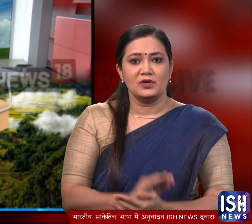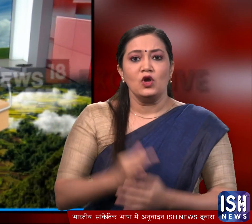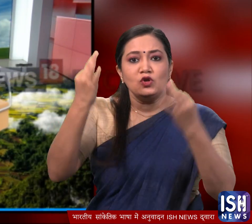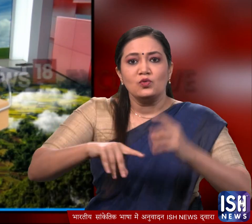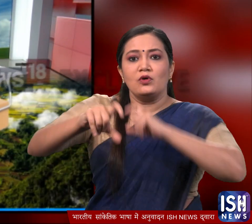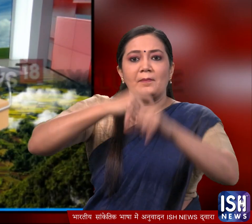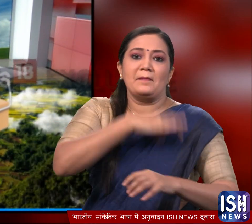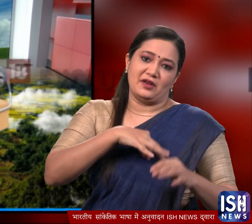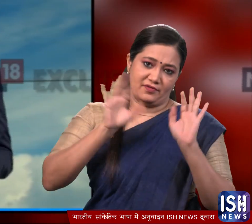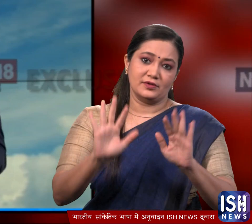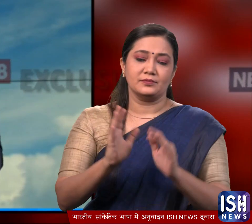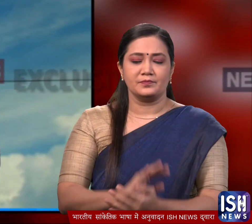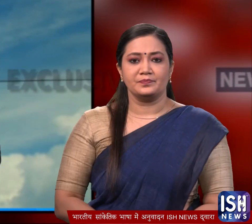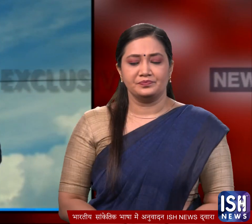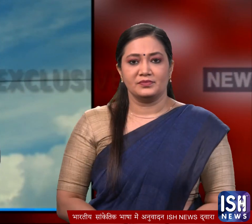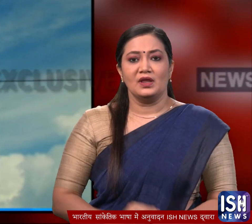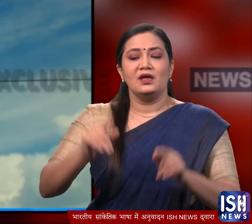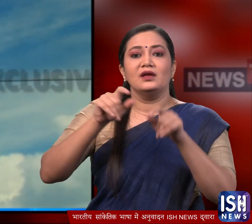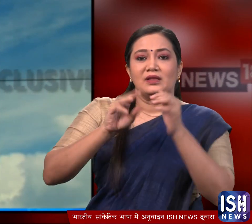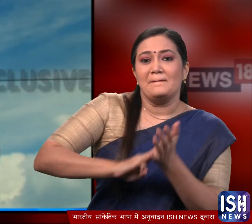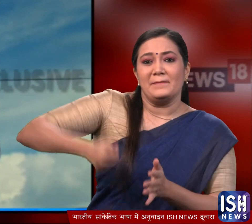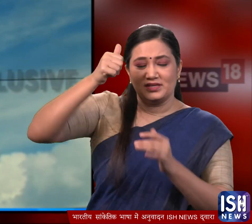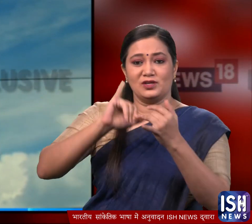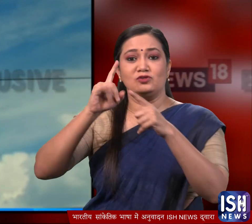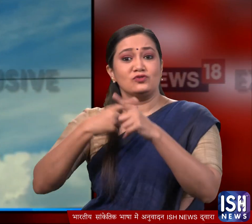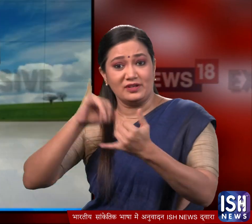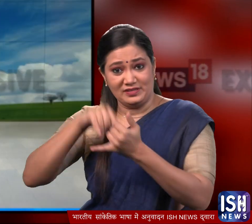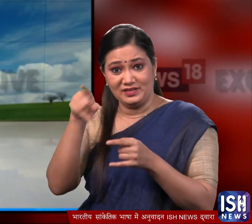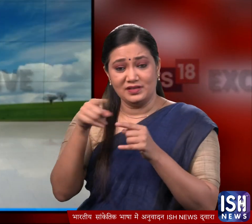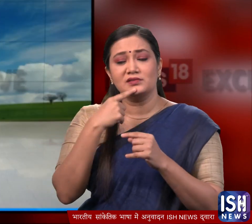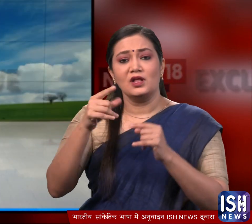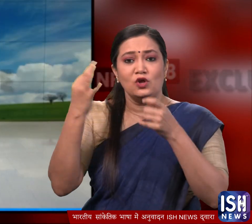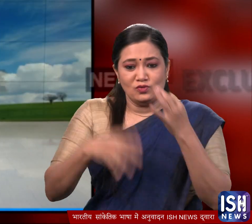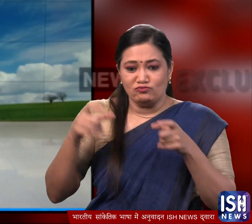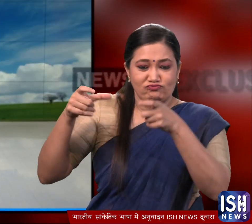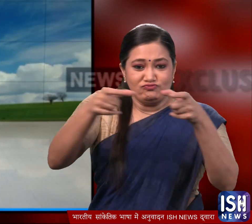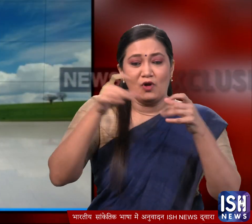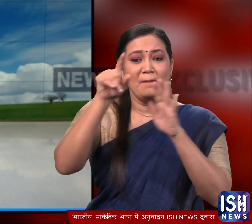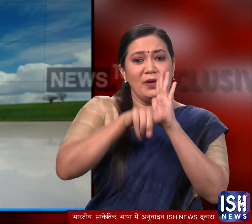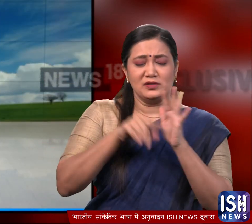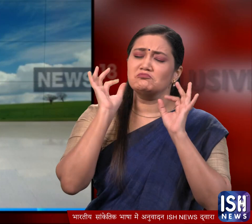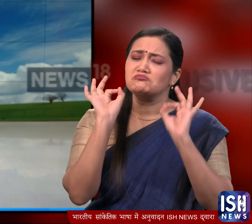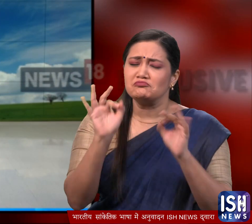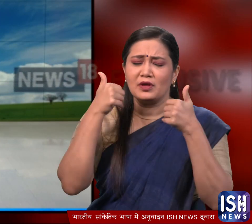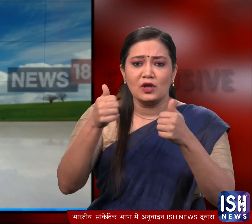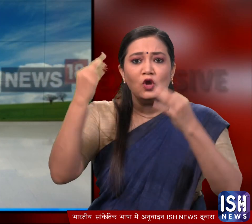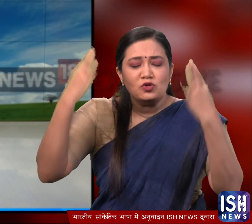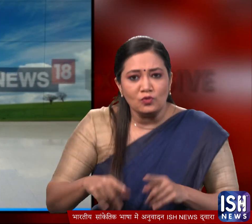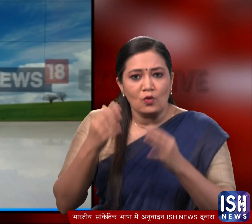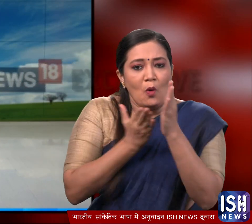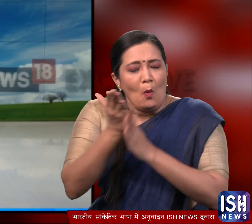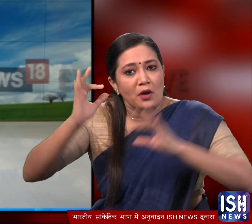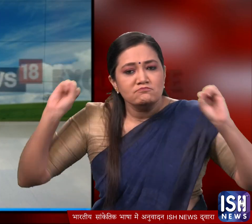कंपनियों को फायदा होगा। वहीं नागरिक उड्डयन मंत्री ज्योतिरादित्य सिंधिया ने भी नई ड्रोन पॉलिसी की तारीफ करते हुए इसे नई क्रांति की शुरुआत